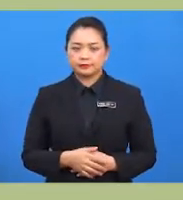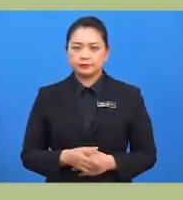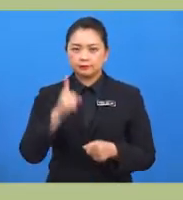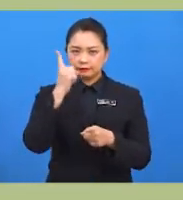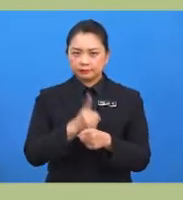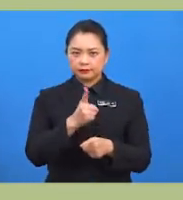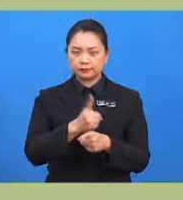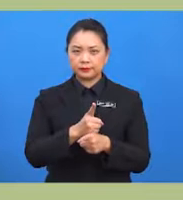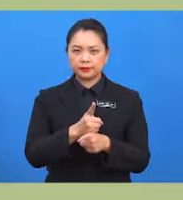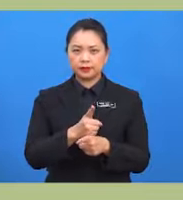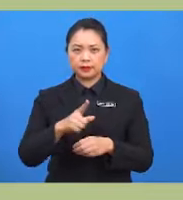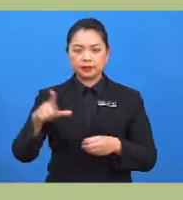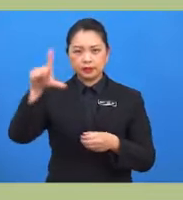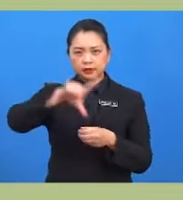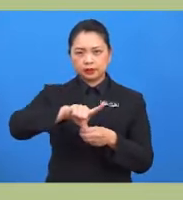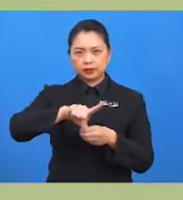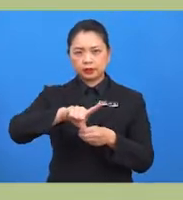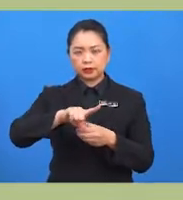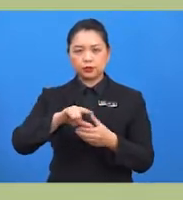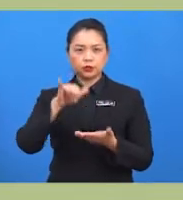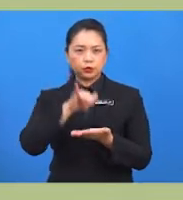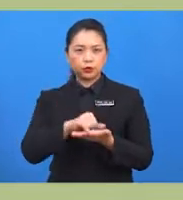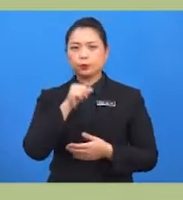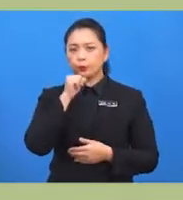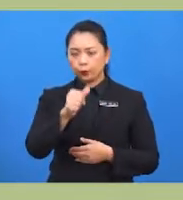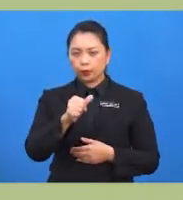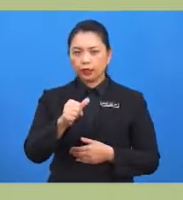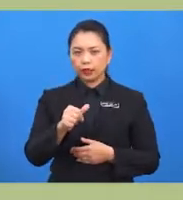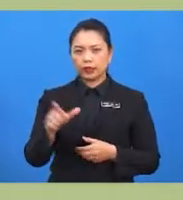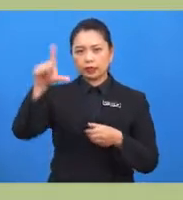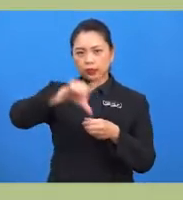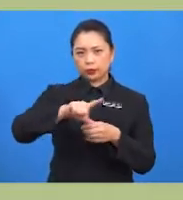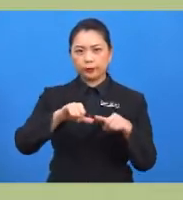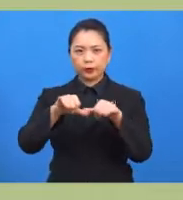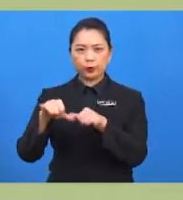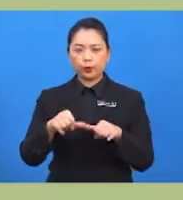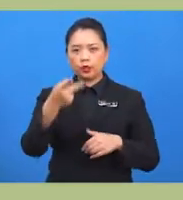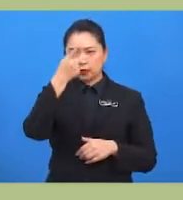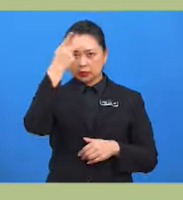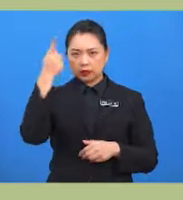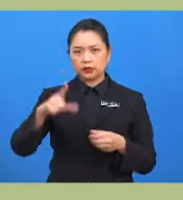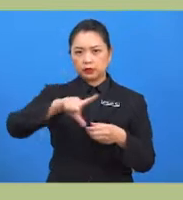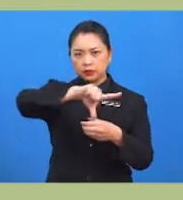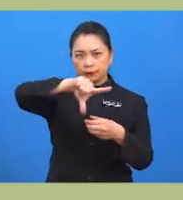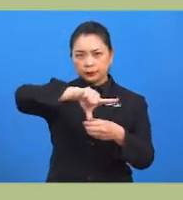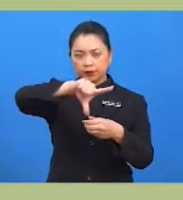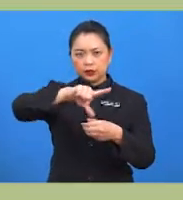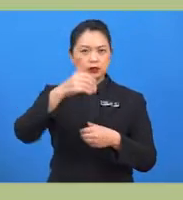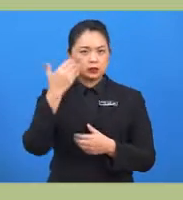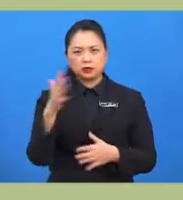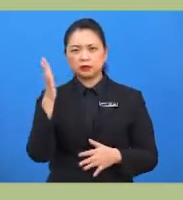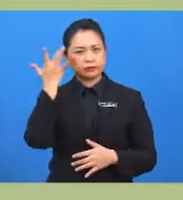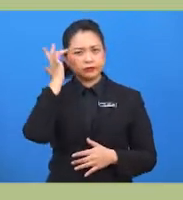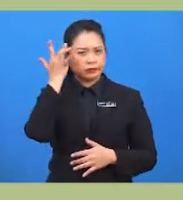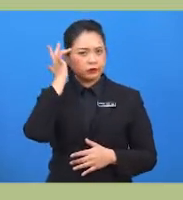Hai Betul larutan tersebut bukan larutan piawai kerana kepekatannya tidak